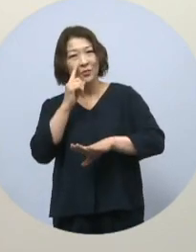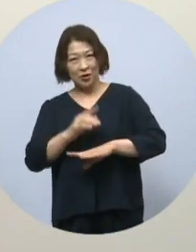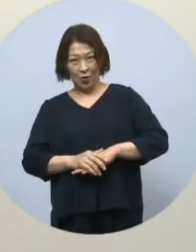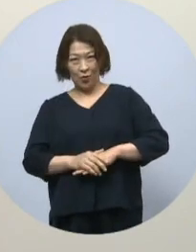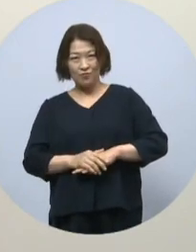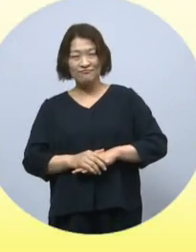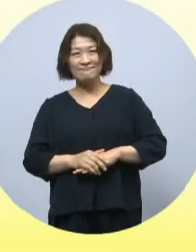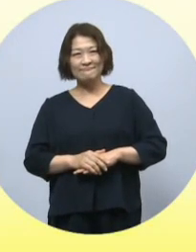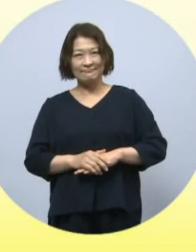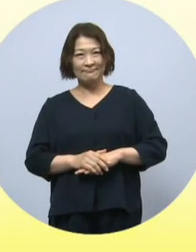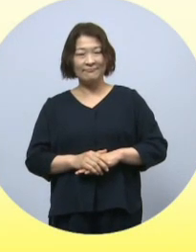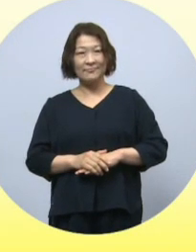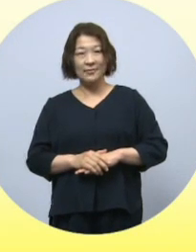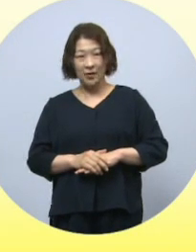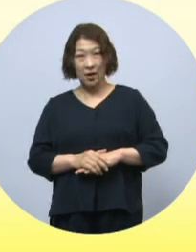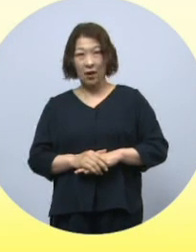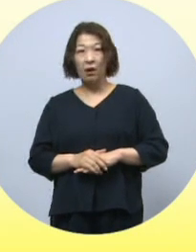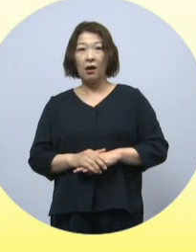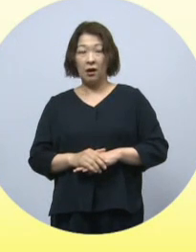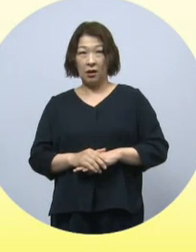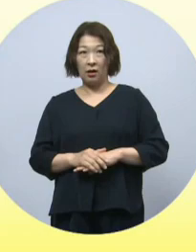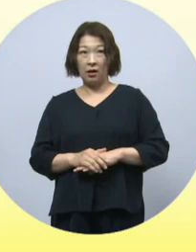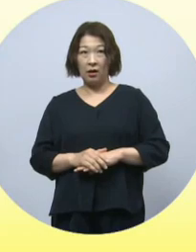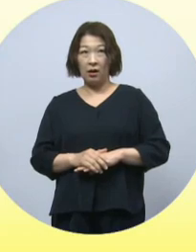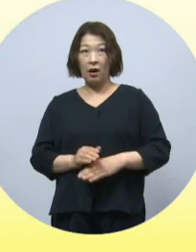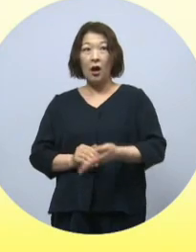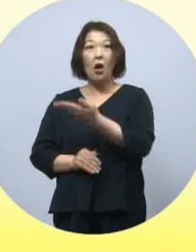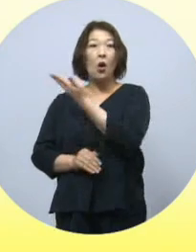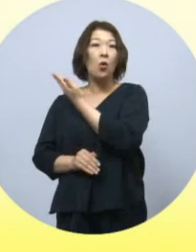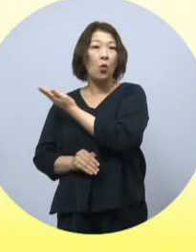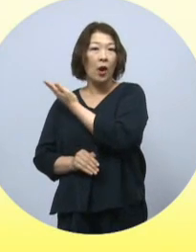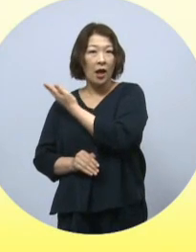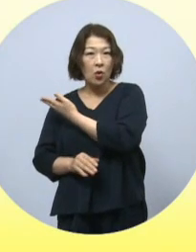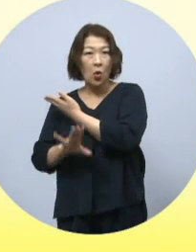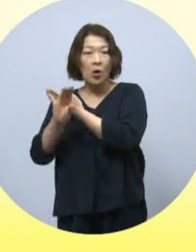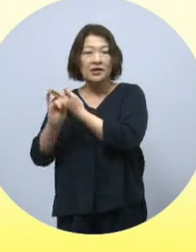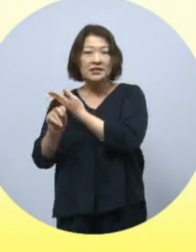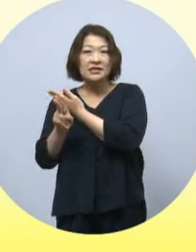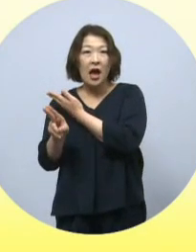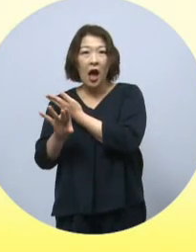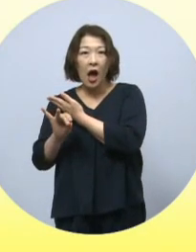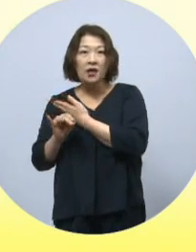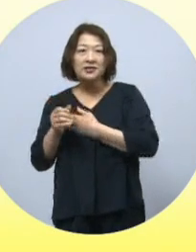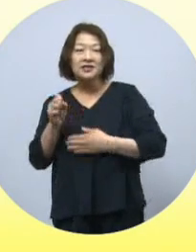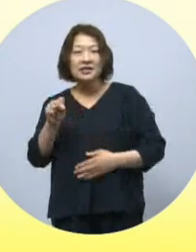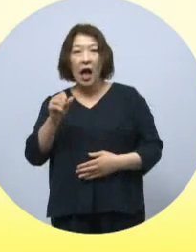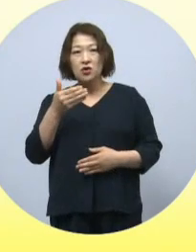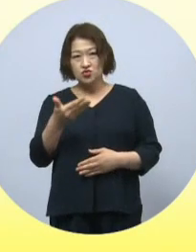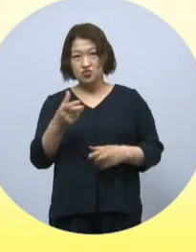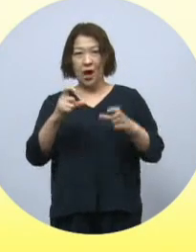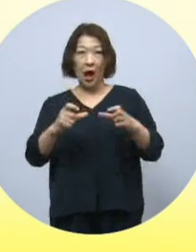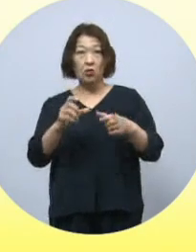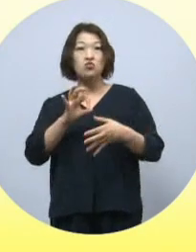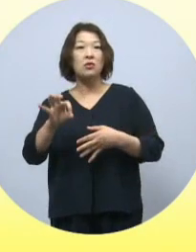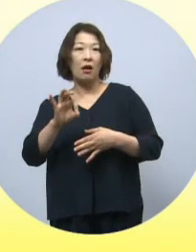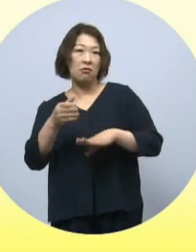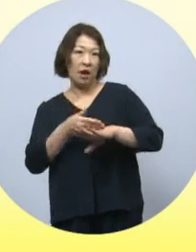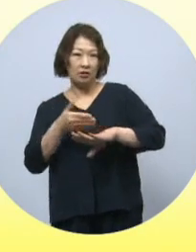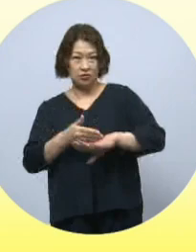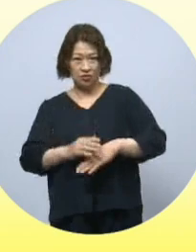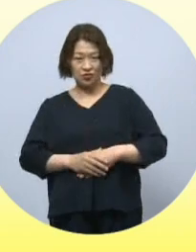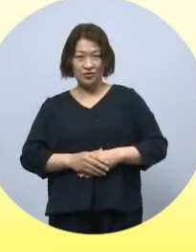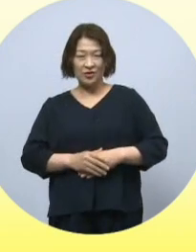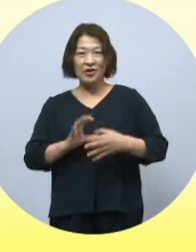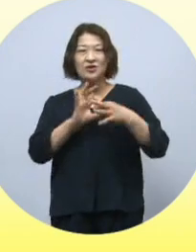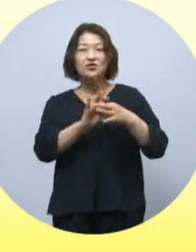う。 保湿メソッドではご覧の自発作カードを使って練習していきます。伝